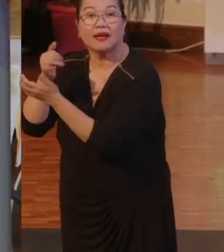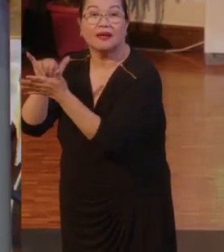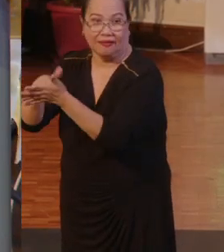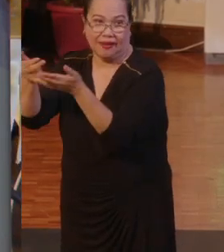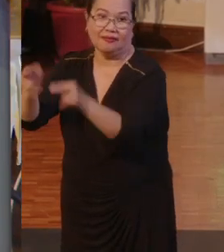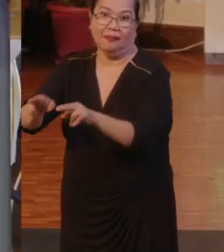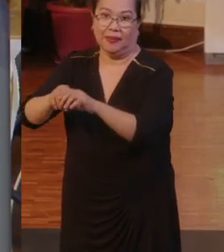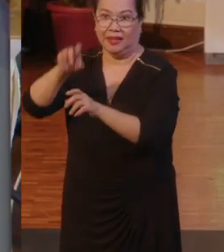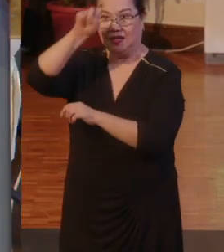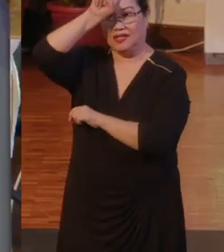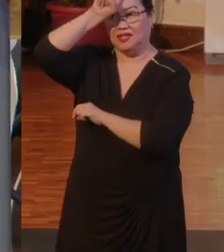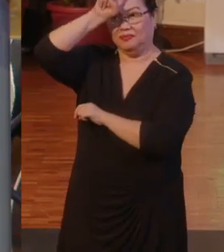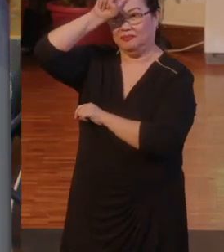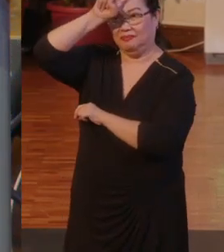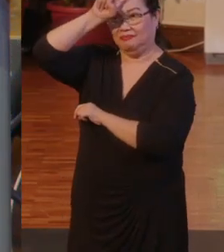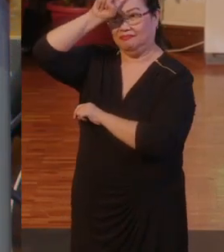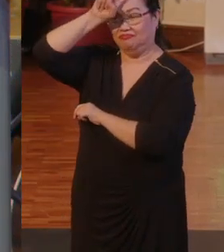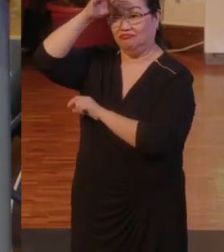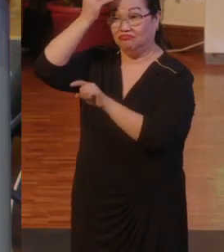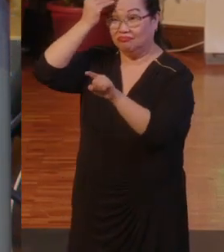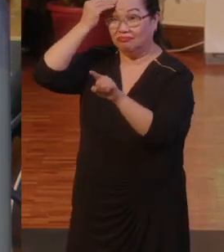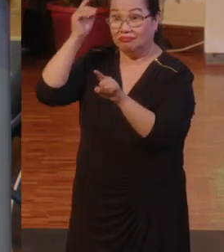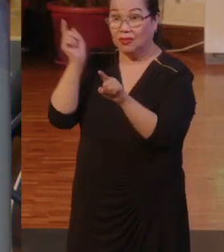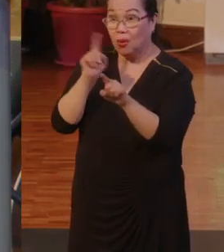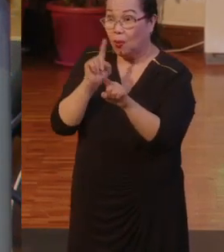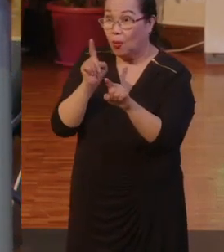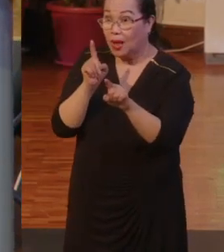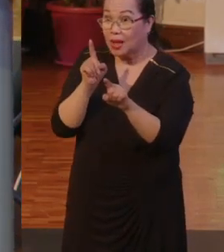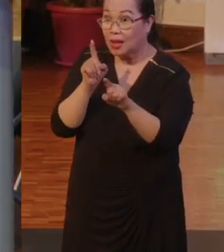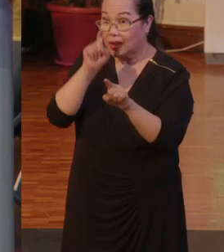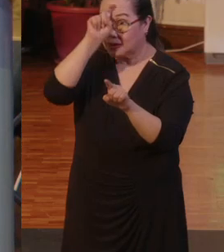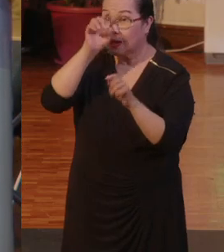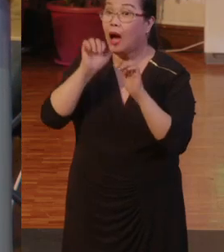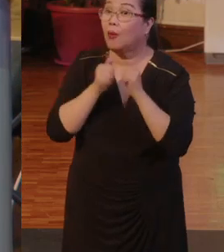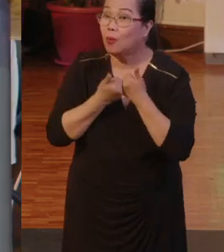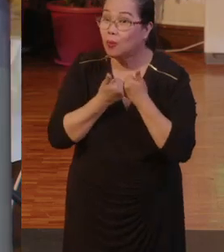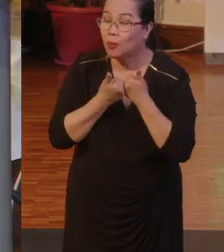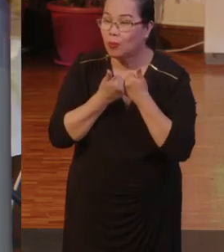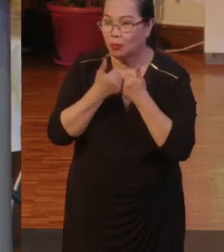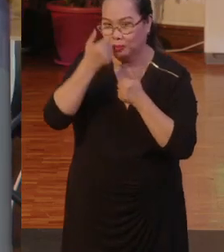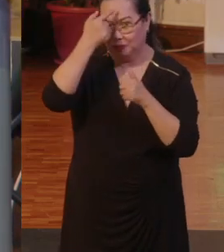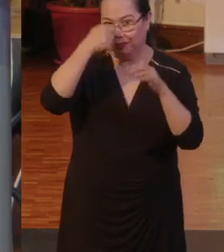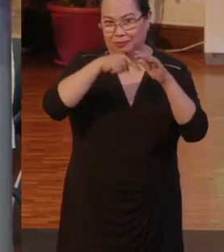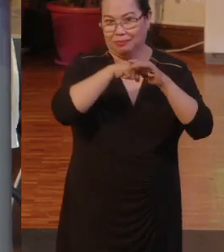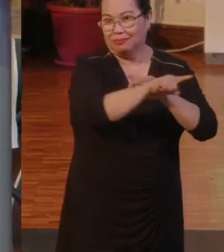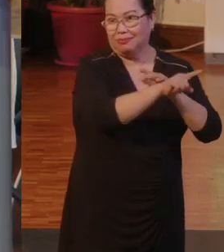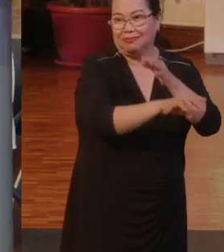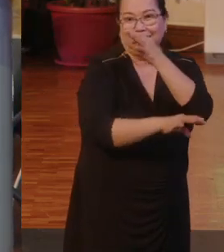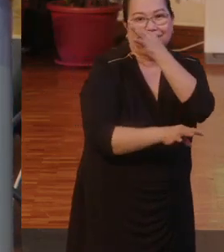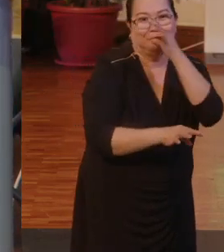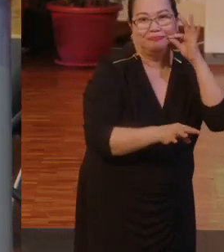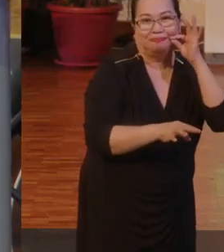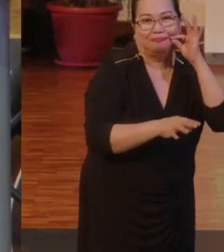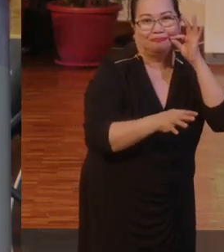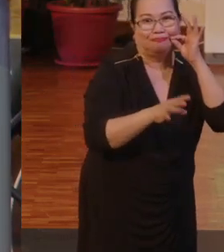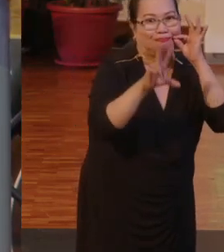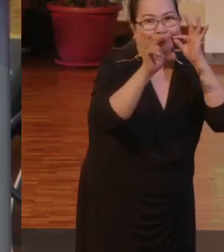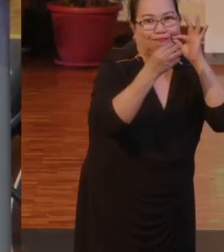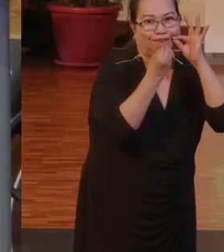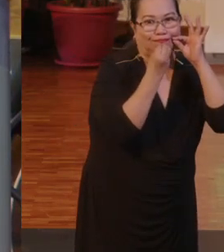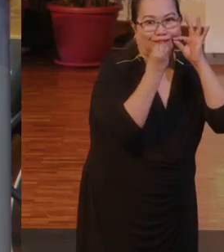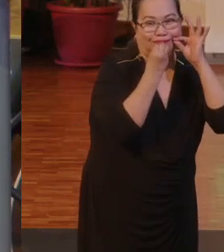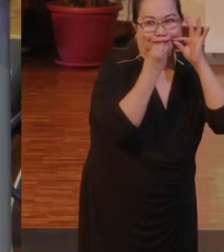sa Ehipto. Alam naman natin kung bakit sila napunta sa Egypt. Dahil niiwasan nila ang tagutom. At doon itinayo